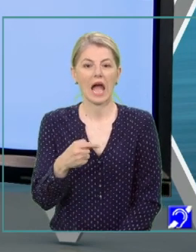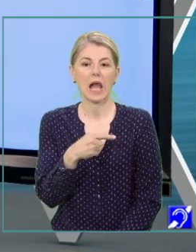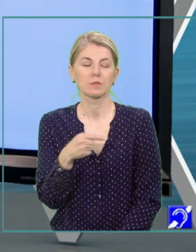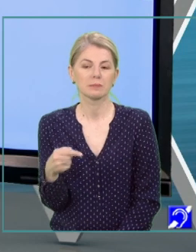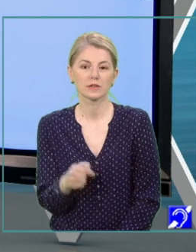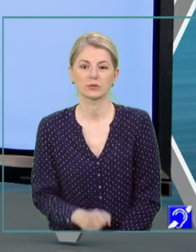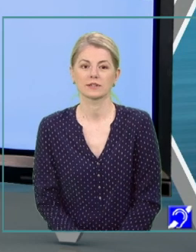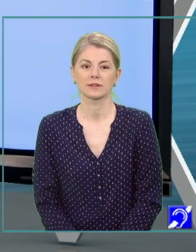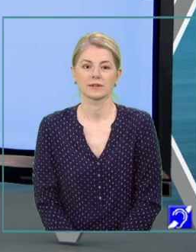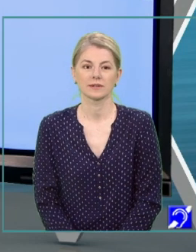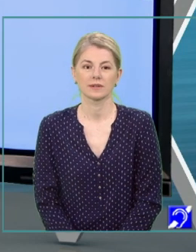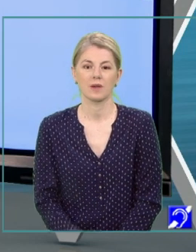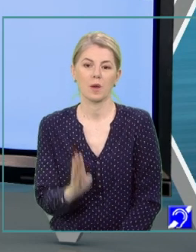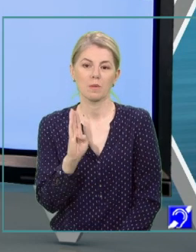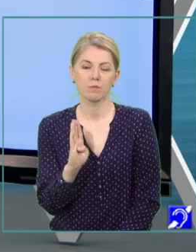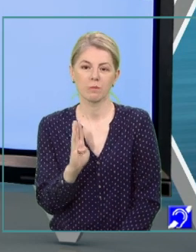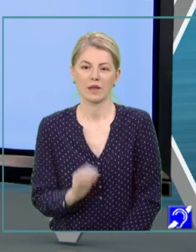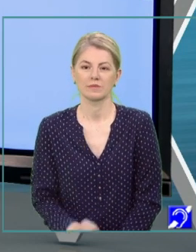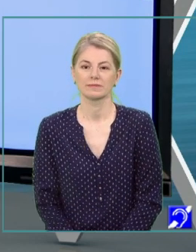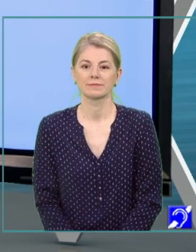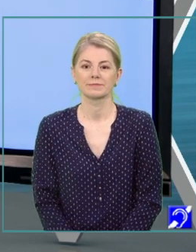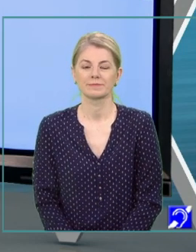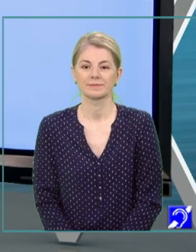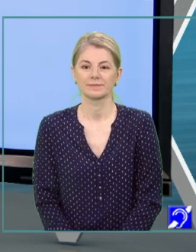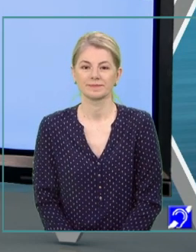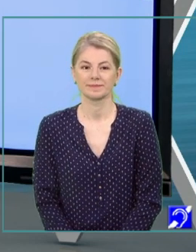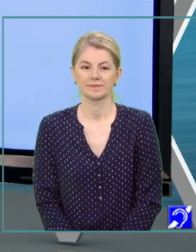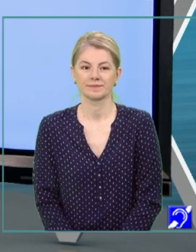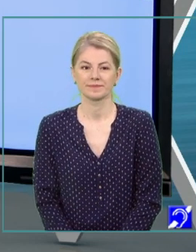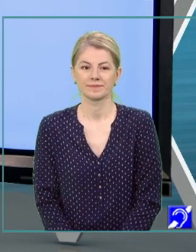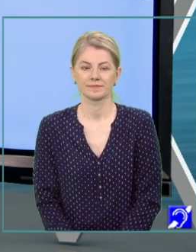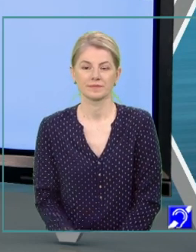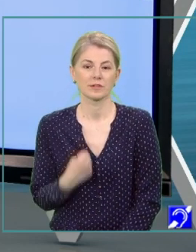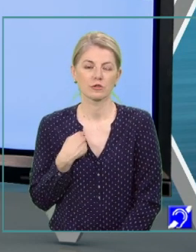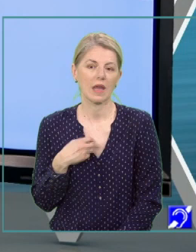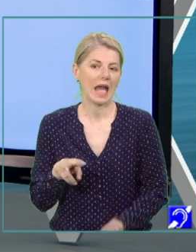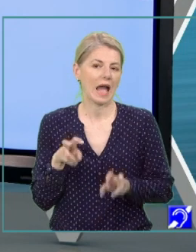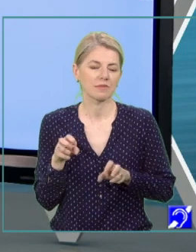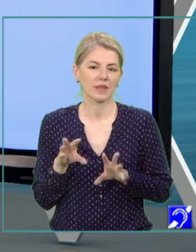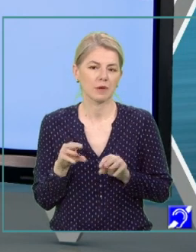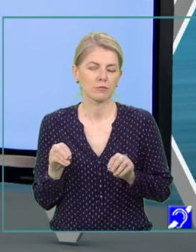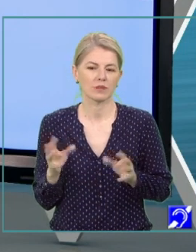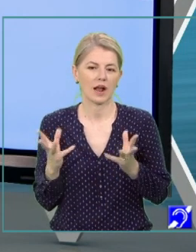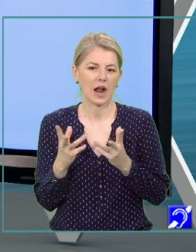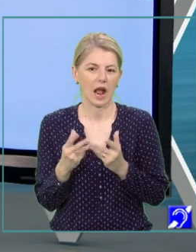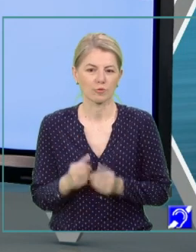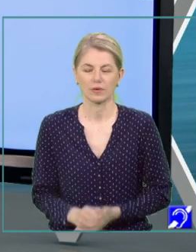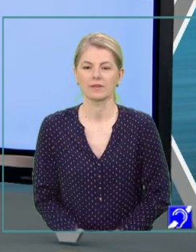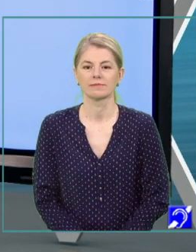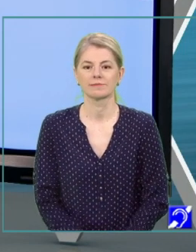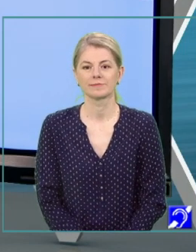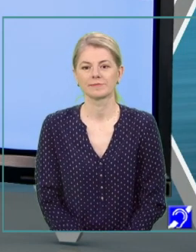minus... Acesta este B. A minus B. Am evitat o mulțime de calcule în felul